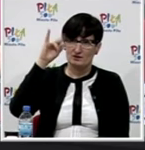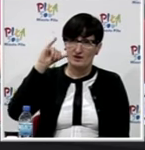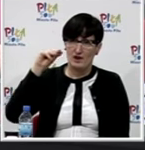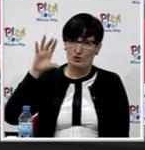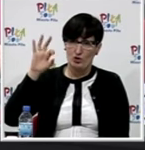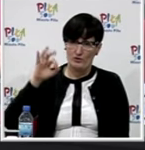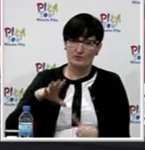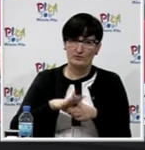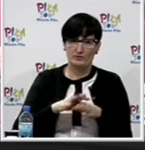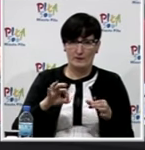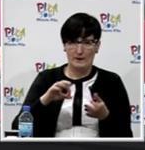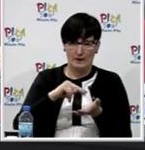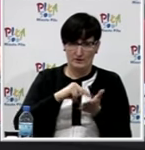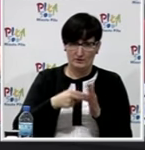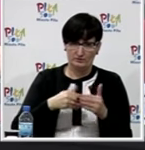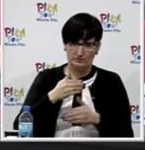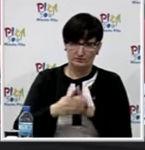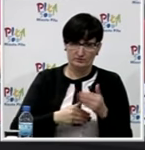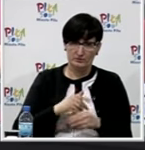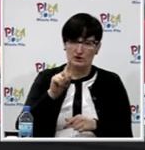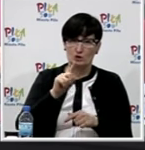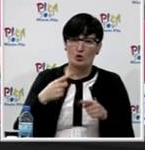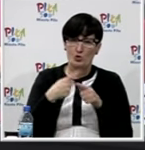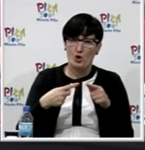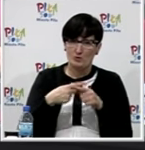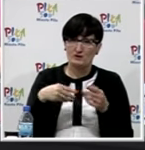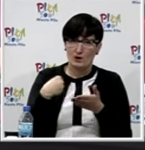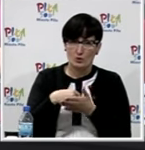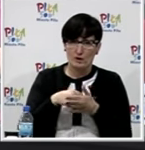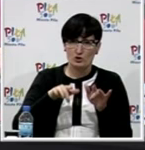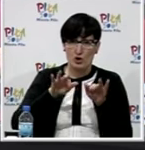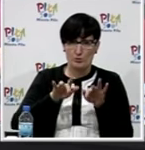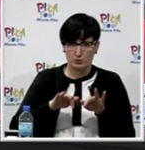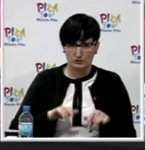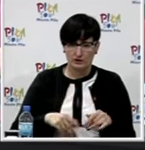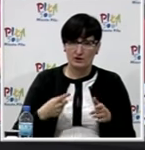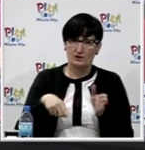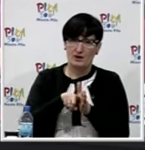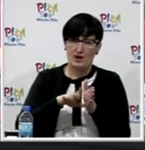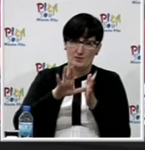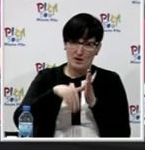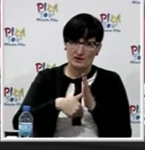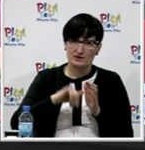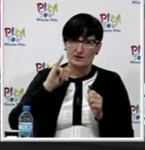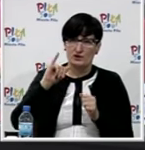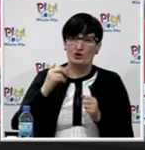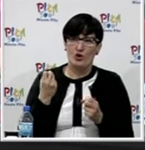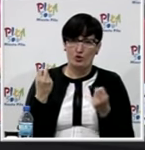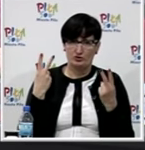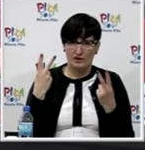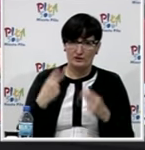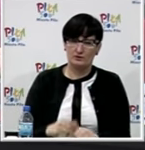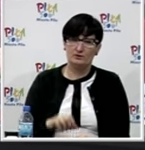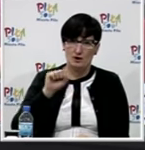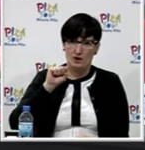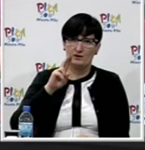realizacji w bieżącym roku, a związane są między innymi z drobnymi zakupami sprzętu komputerowego dla miasta i dla jednostek oświatowych, a także z